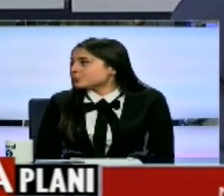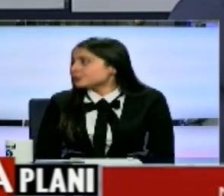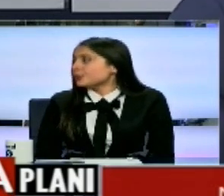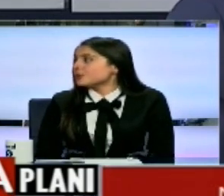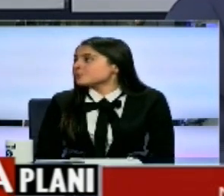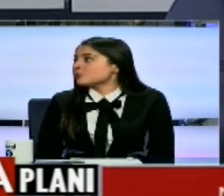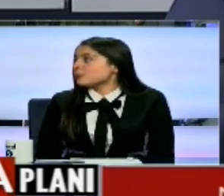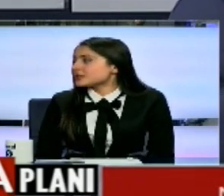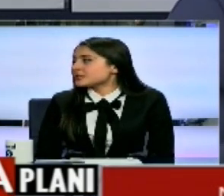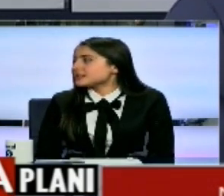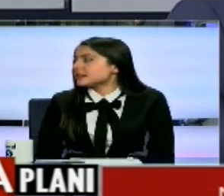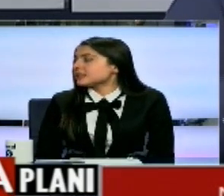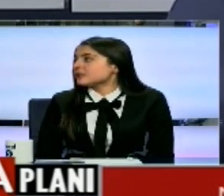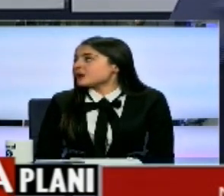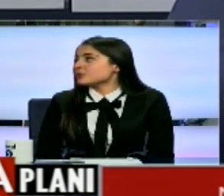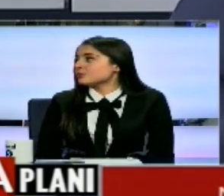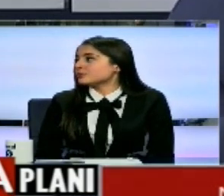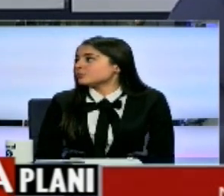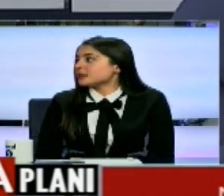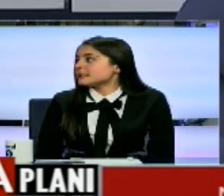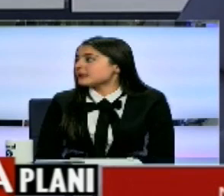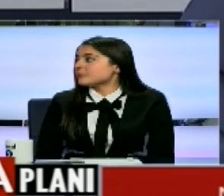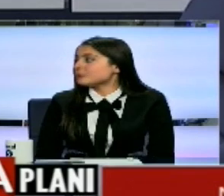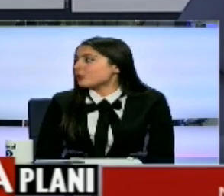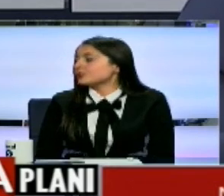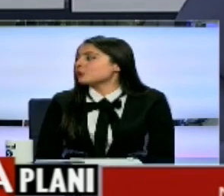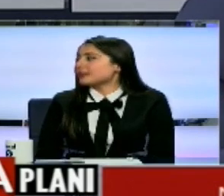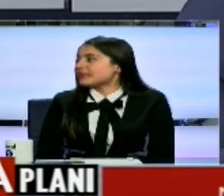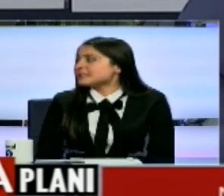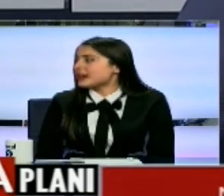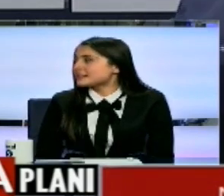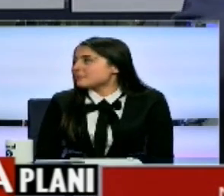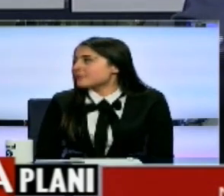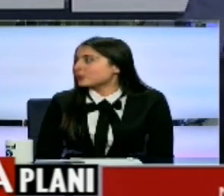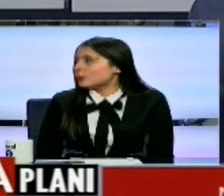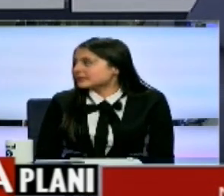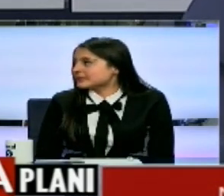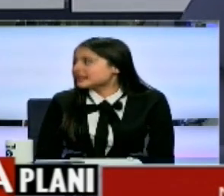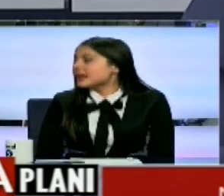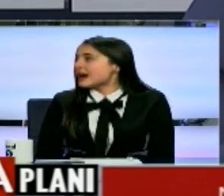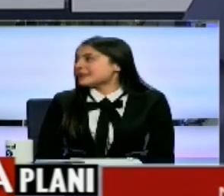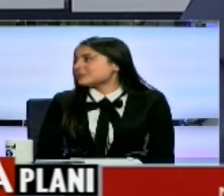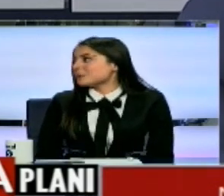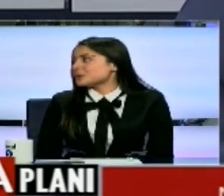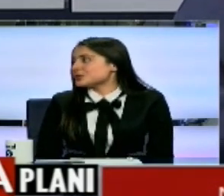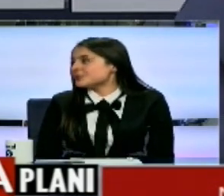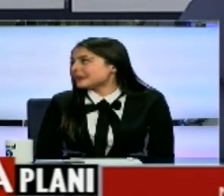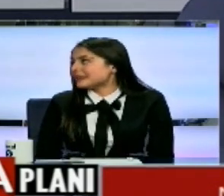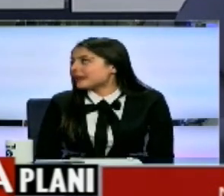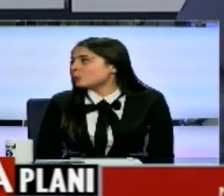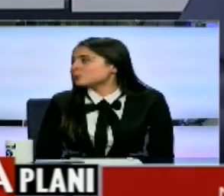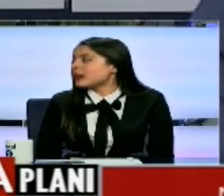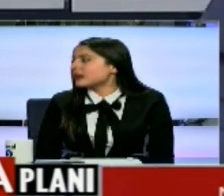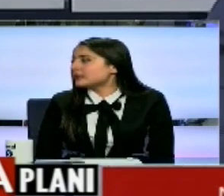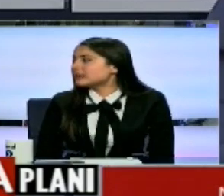Grup Yönetim Kurulu Başkanı Sayın İrfan Aşıkoğlu'na buradan selamlarımı gönderiyorum. Kendisi de aynı zamanda KODA'dır. Annesi babası işitme